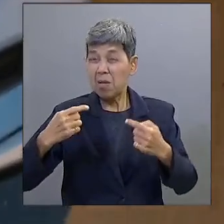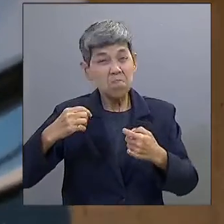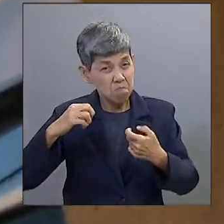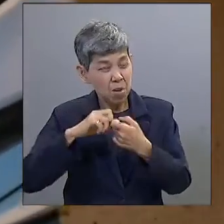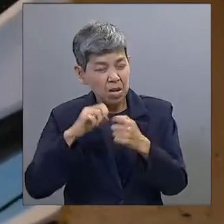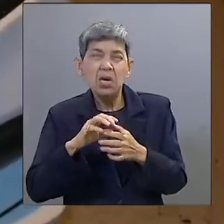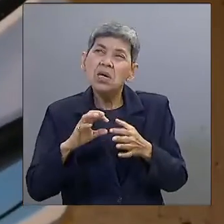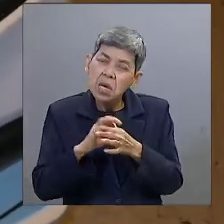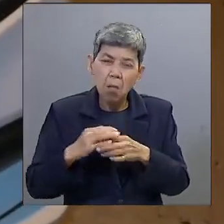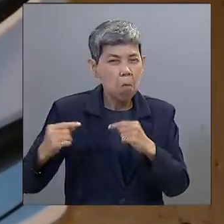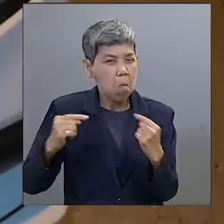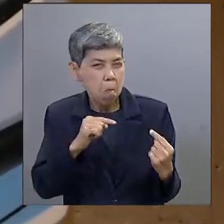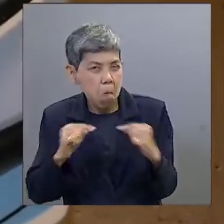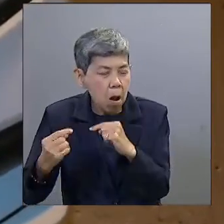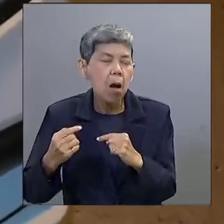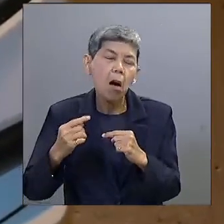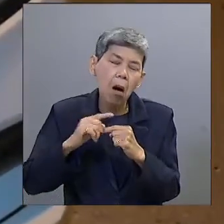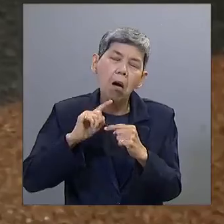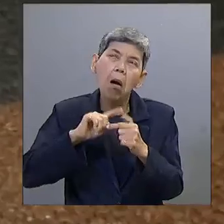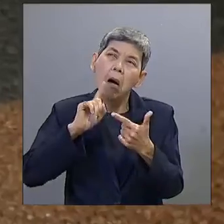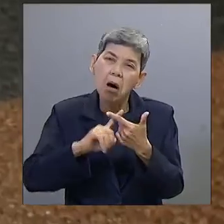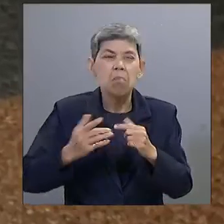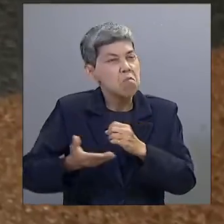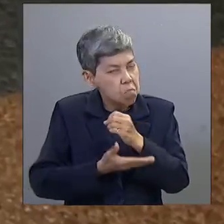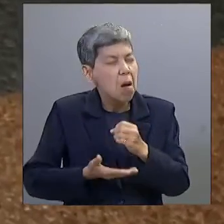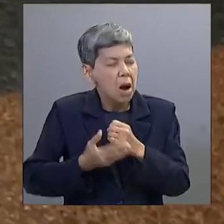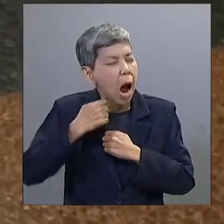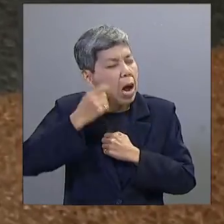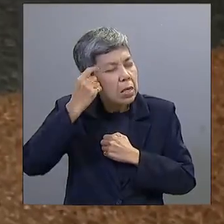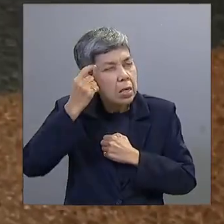มีทั้งเรื่องความขัดแย้งส่วนตัวและเรื่องยาเสพติดค่ะ